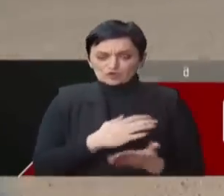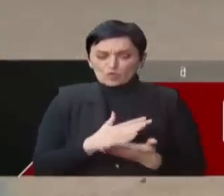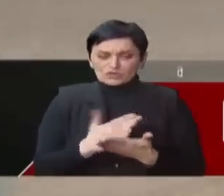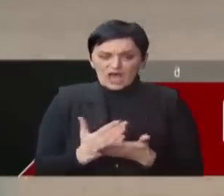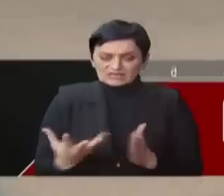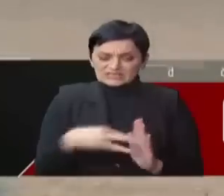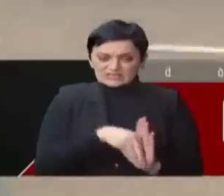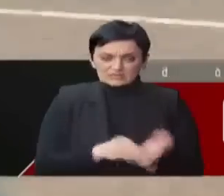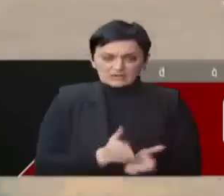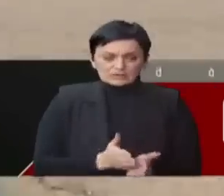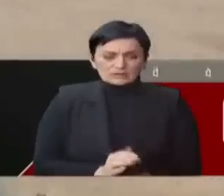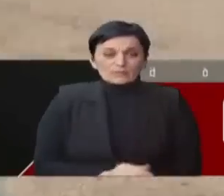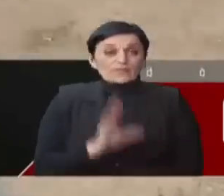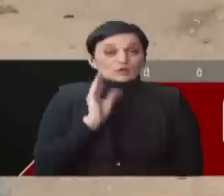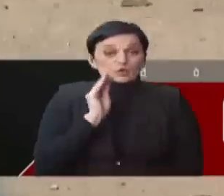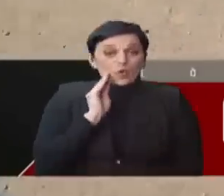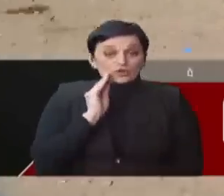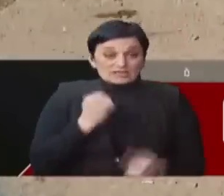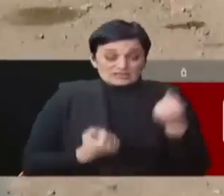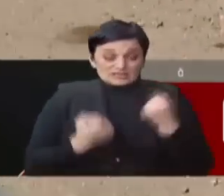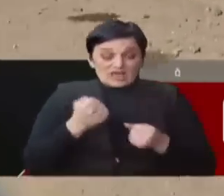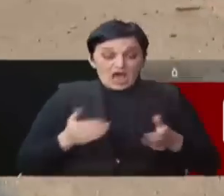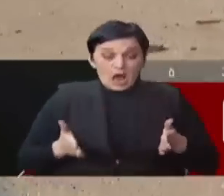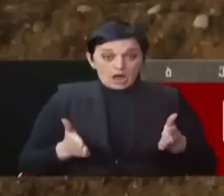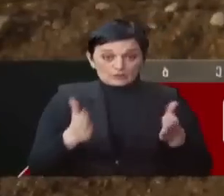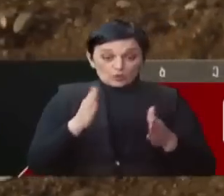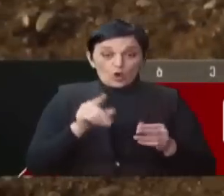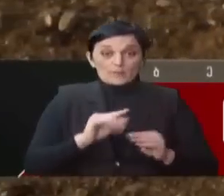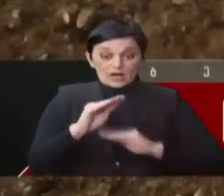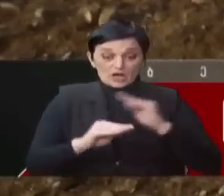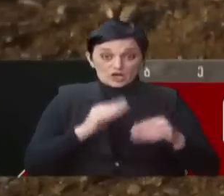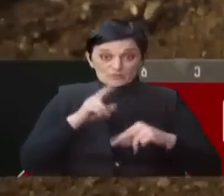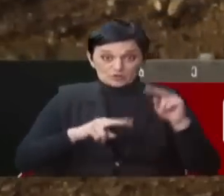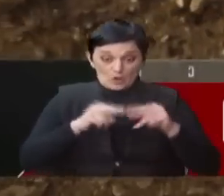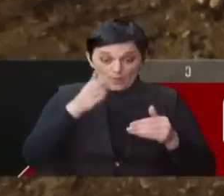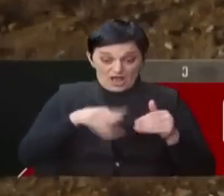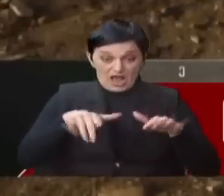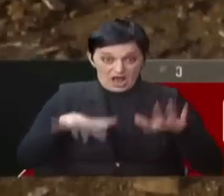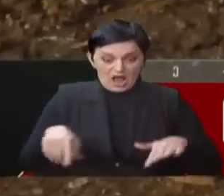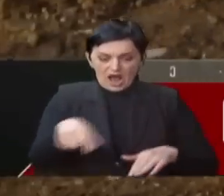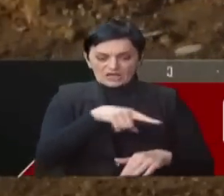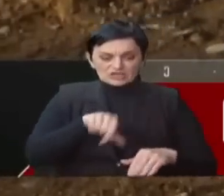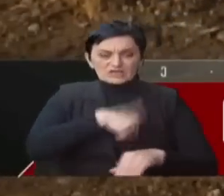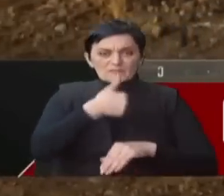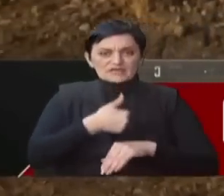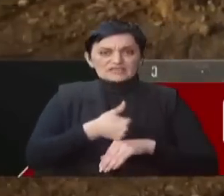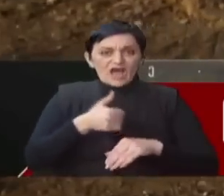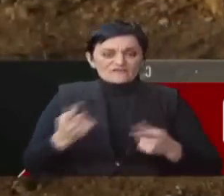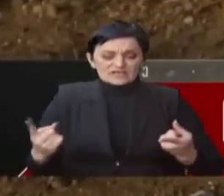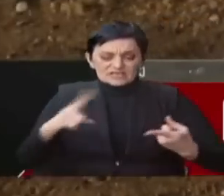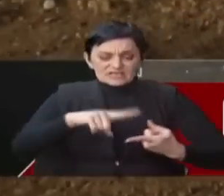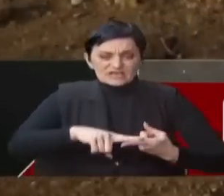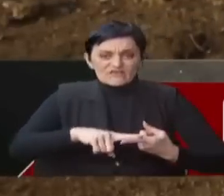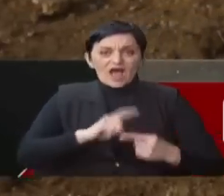ნაწილია. Როდესაც ავტობანის მშენებლობა დასრულდება, სწორედ ამ ადგილას შეიქმნება მთავარი სატრანსპორტო კვანძი